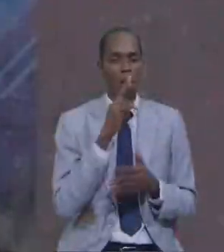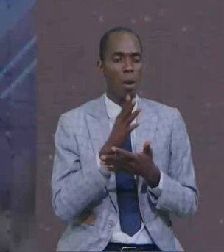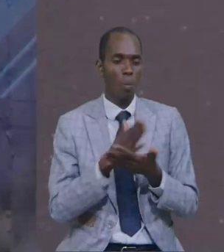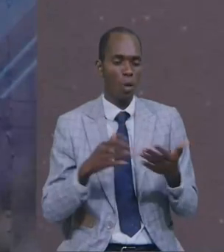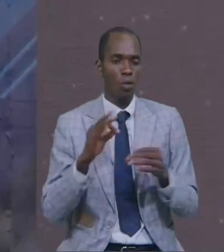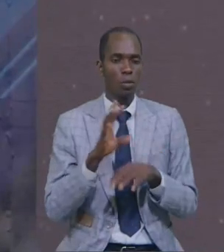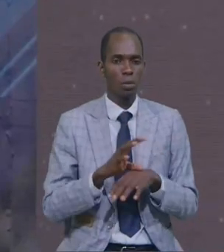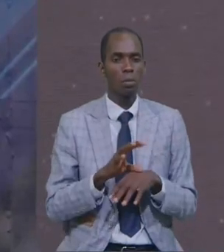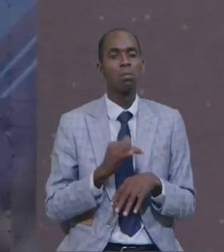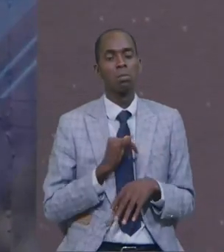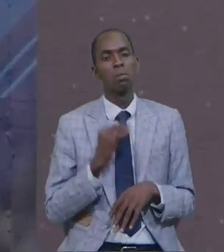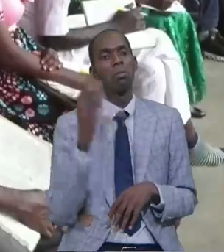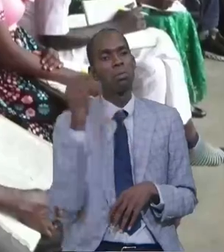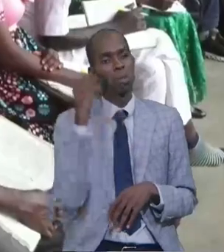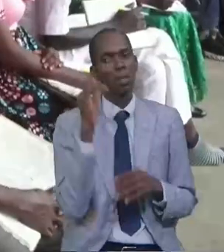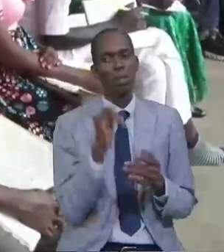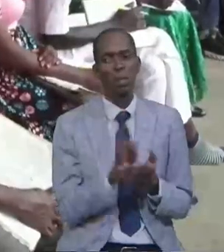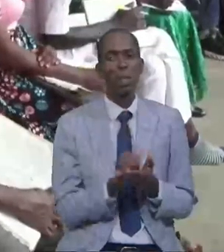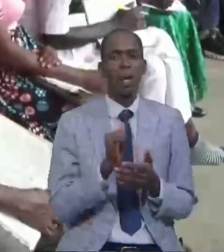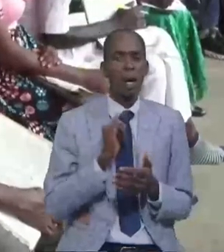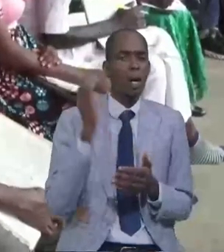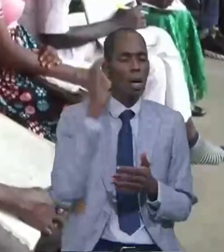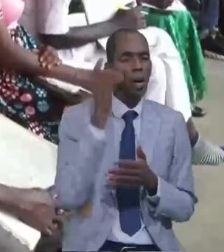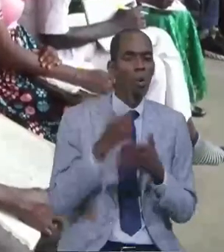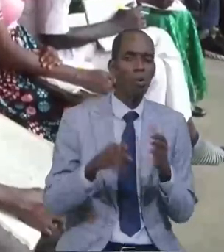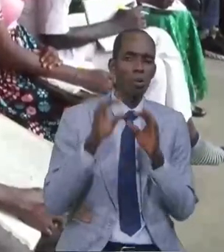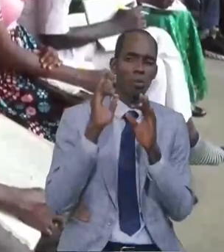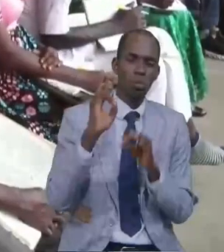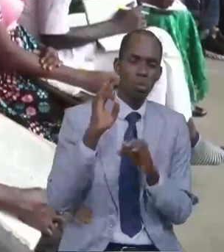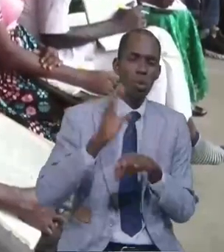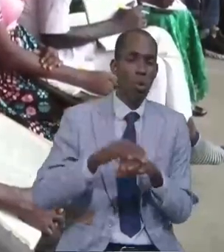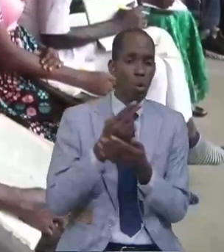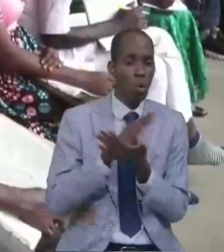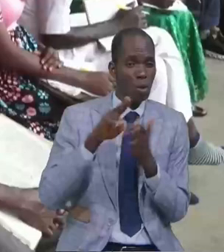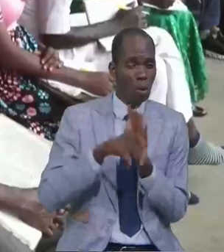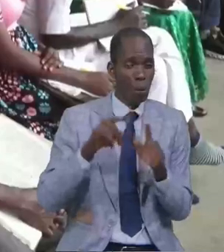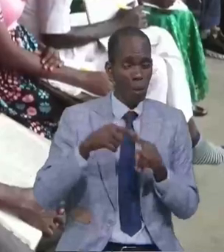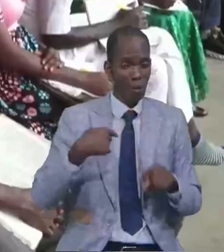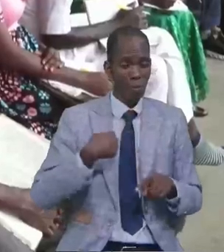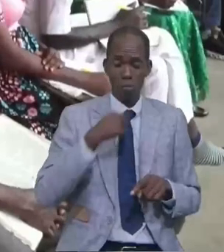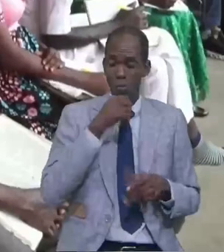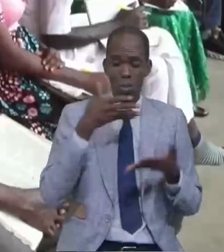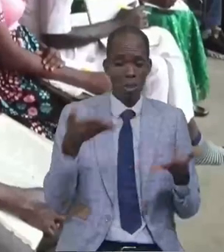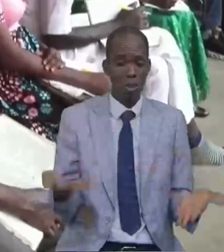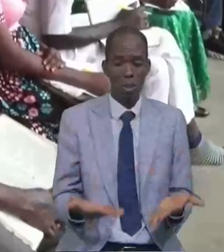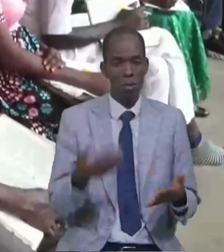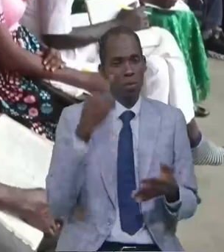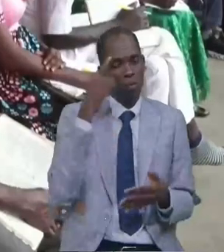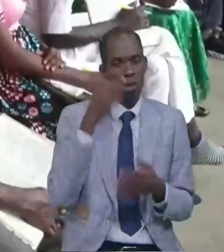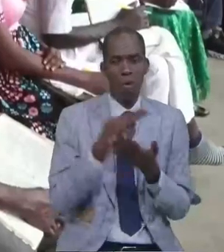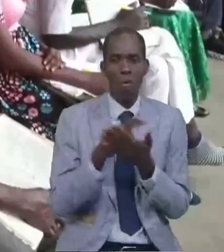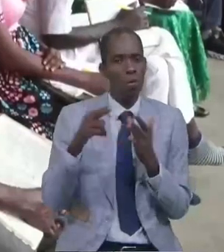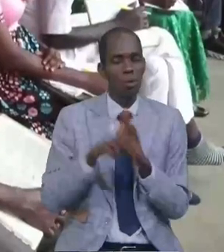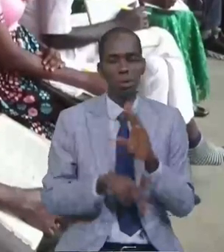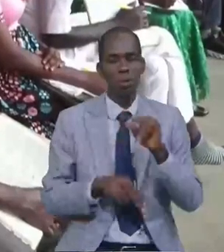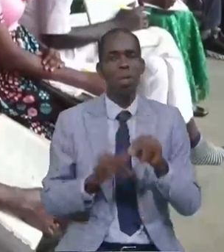ça. Je suis venu parce que mon ami est là et j'aime être ici. Tu n'es pas ici.